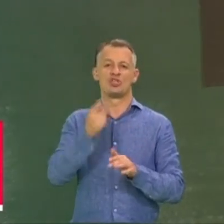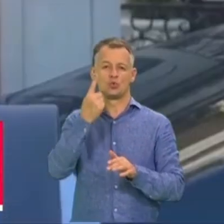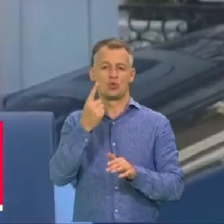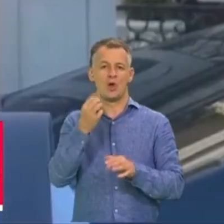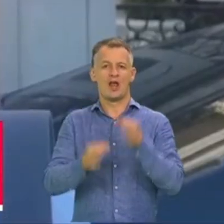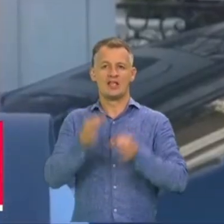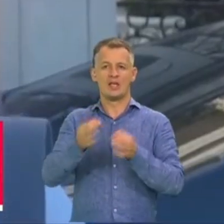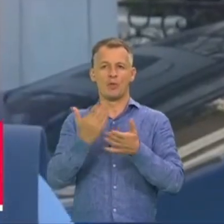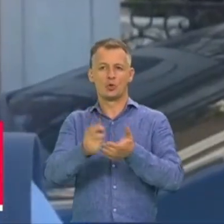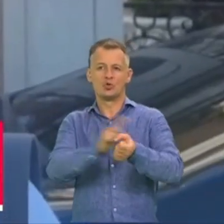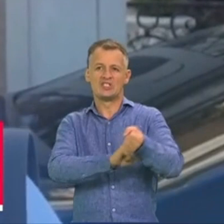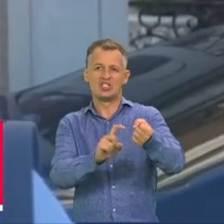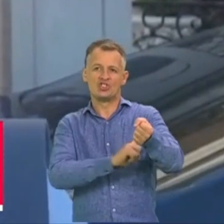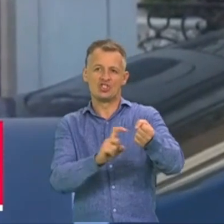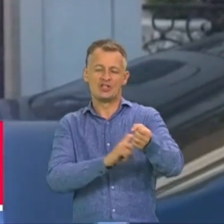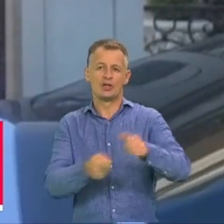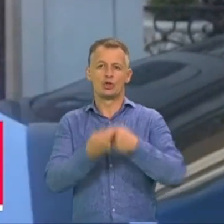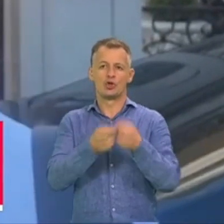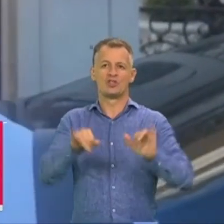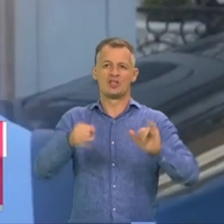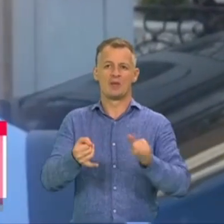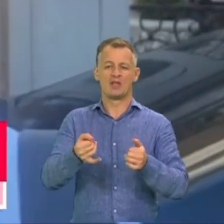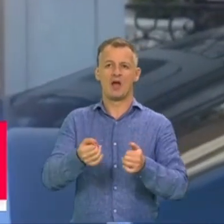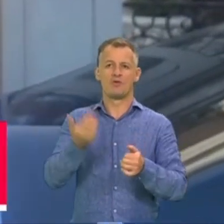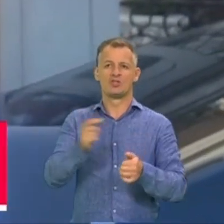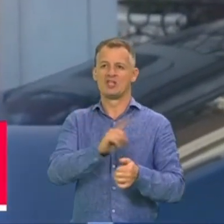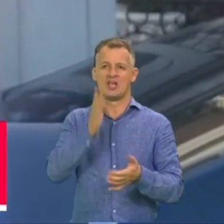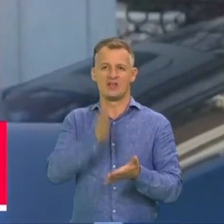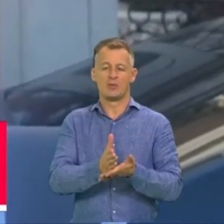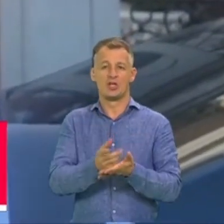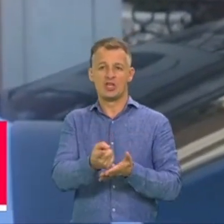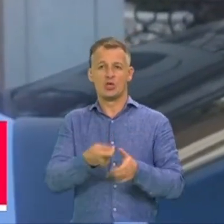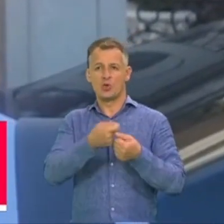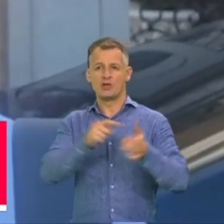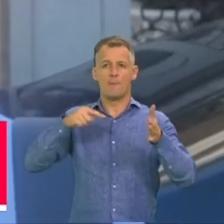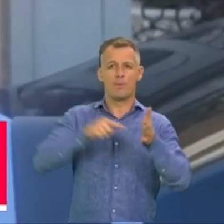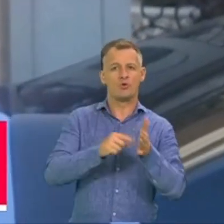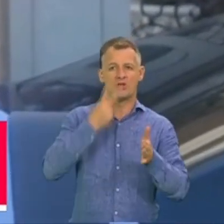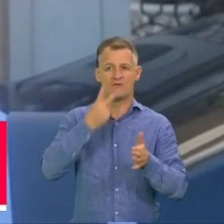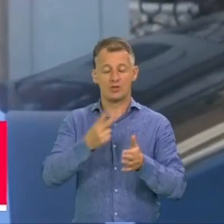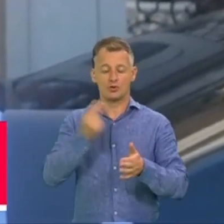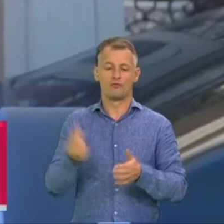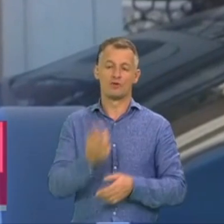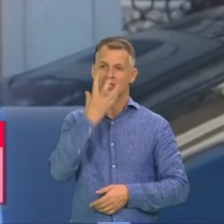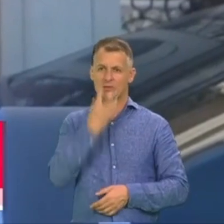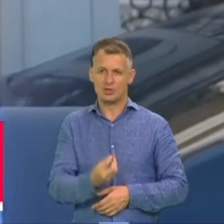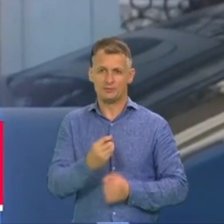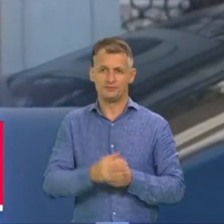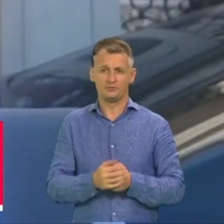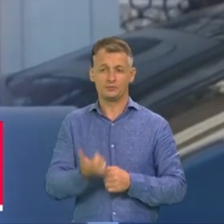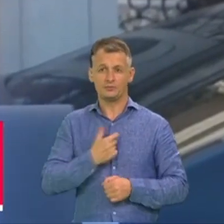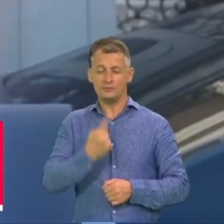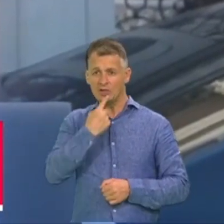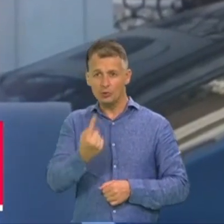sângelui. Tot ce s-a întâmplat a fost nedrept din toate punctele de vedere. Sunt foarte dezamăgită și pot să spun că